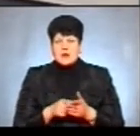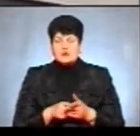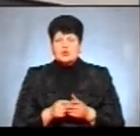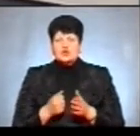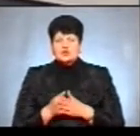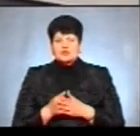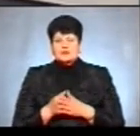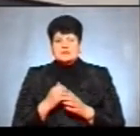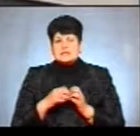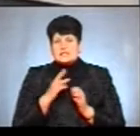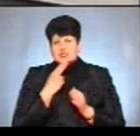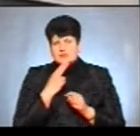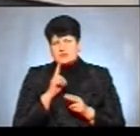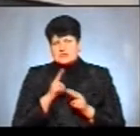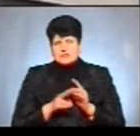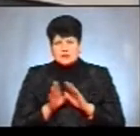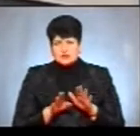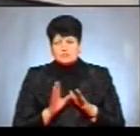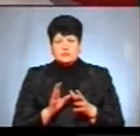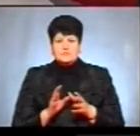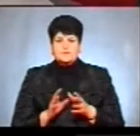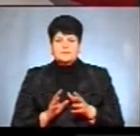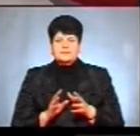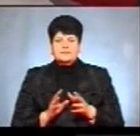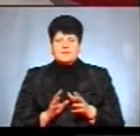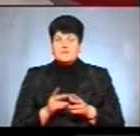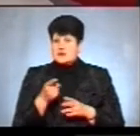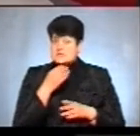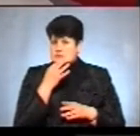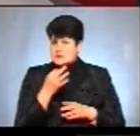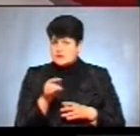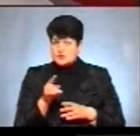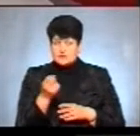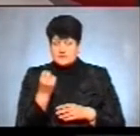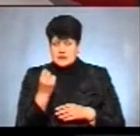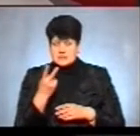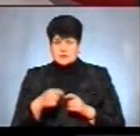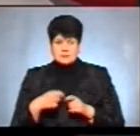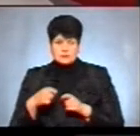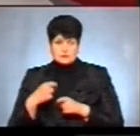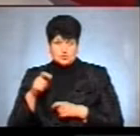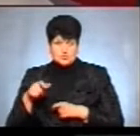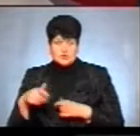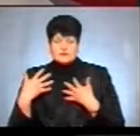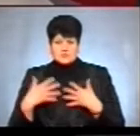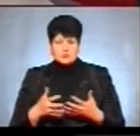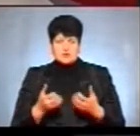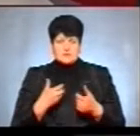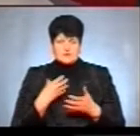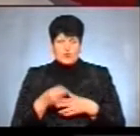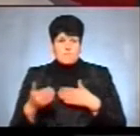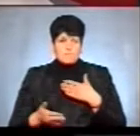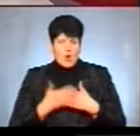акція буде закінчена і будуть результати по її проведенню. Ви сказали, що 12 правопорушників вже отримали своє